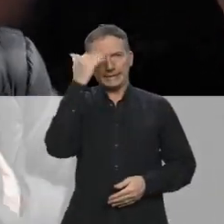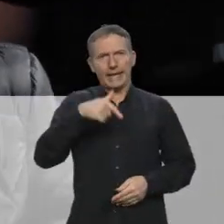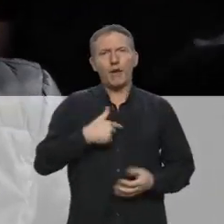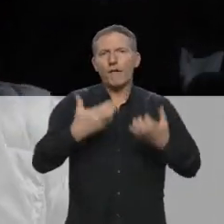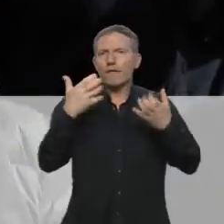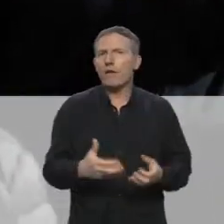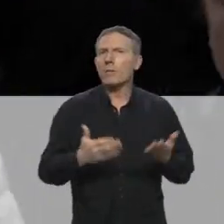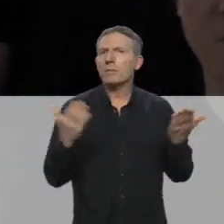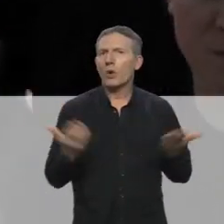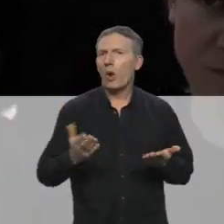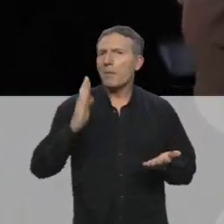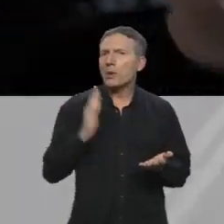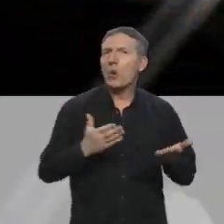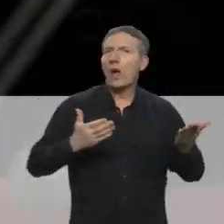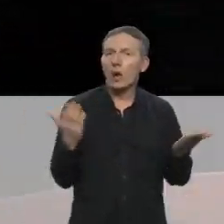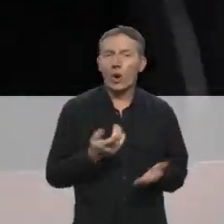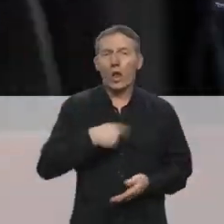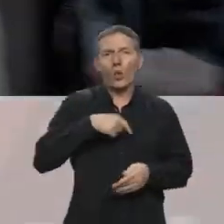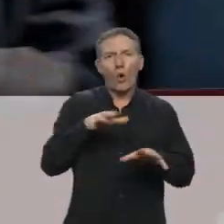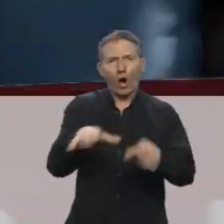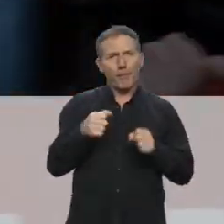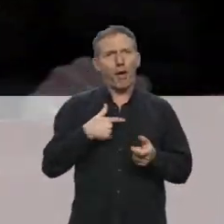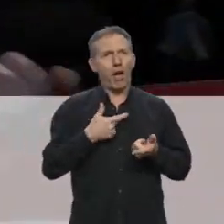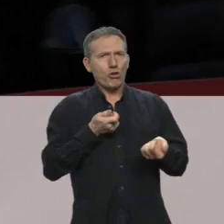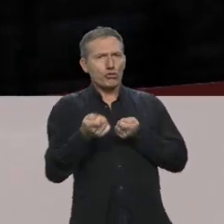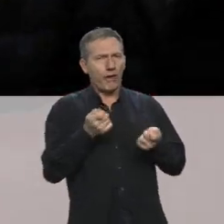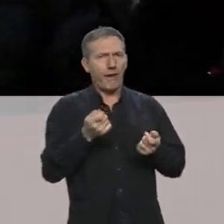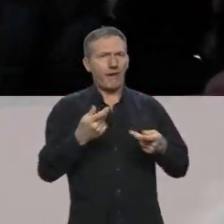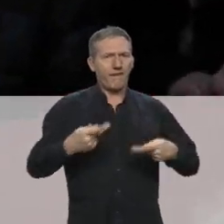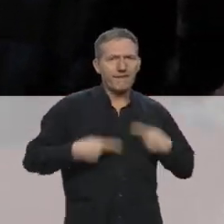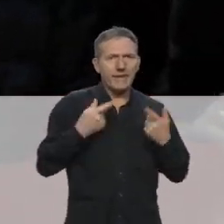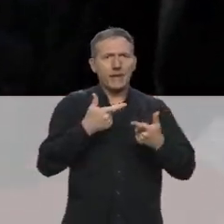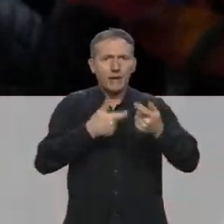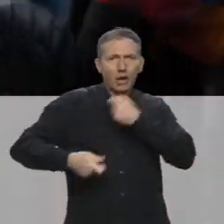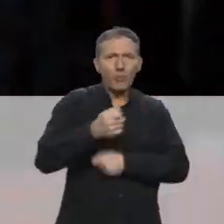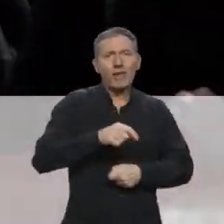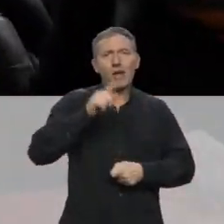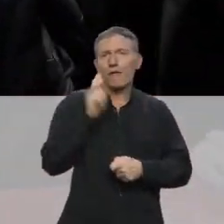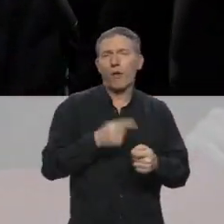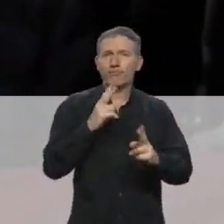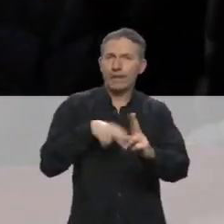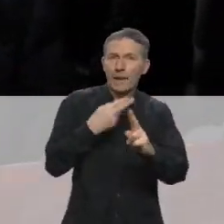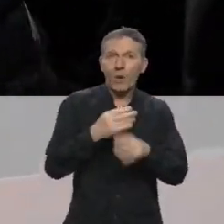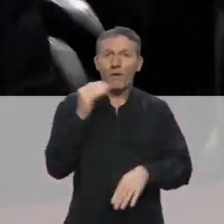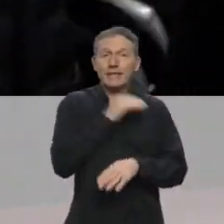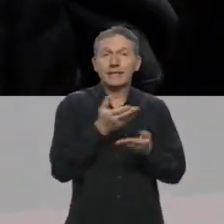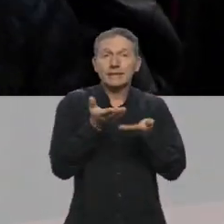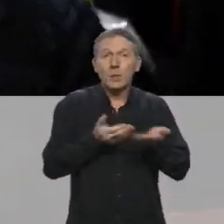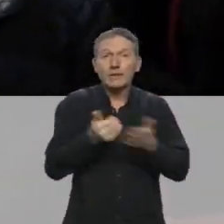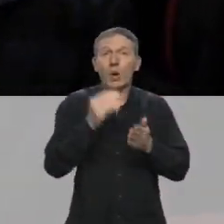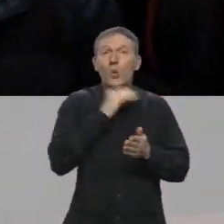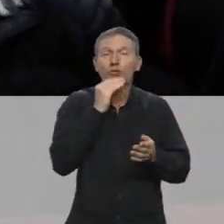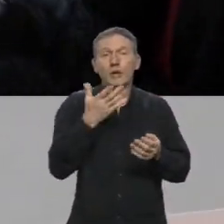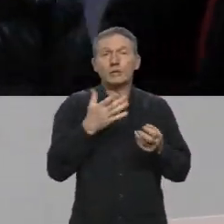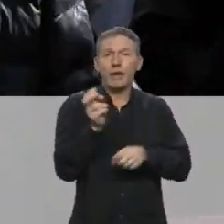pour savoir ce dont on a besoin. Nous devons reprendre le contrôle sur nos vies, sur l'économie. Il faut répondre aux urgences